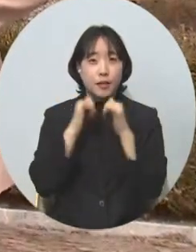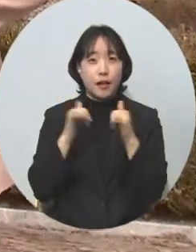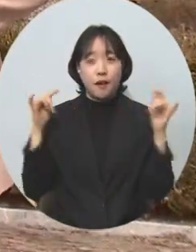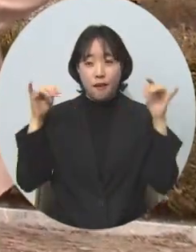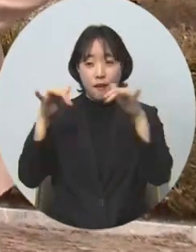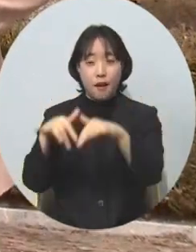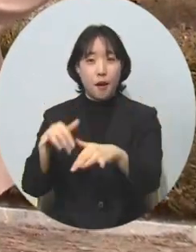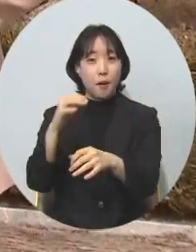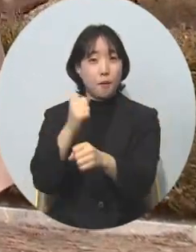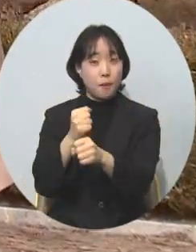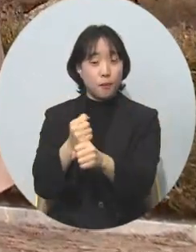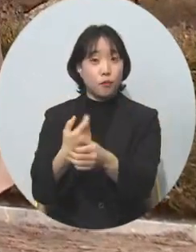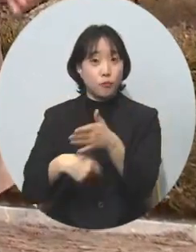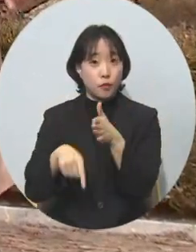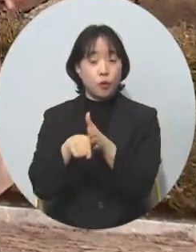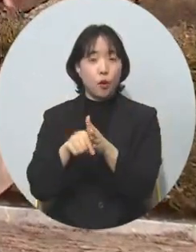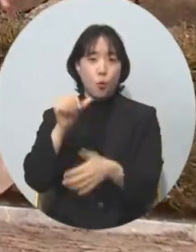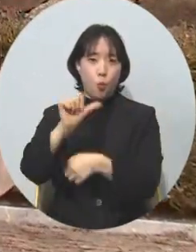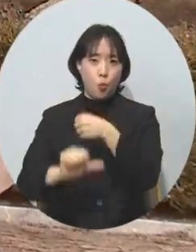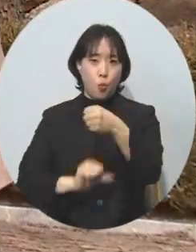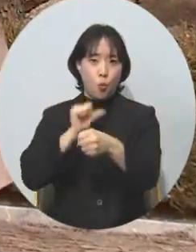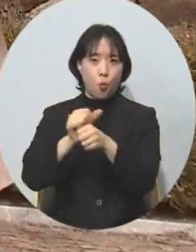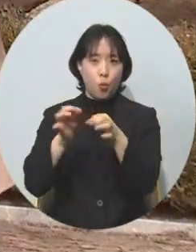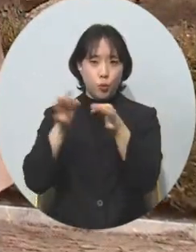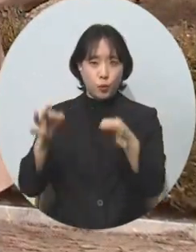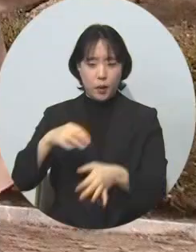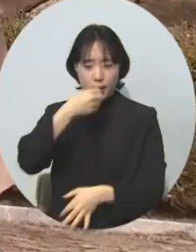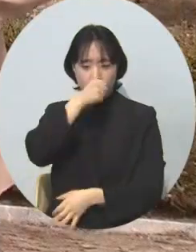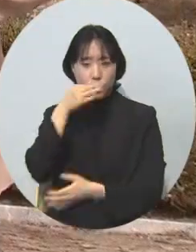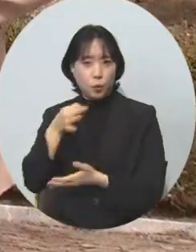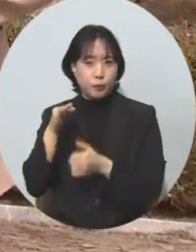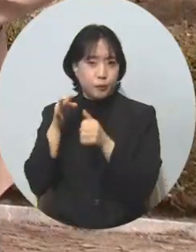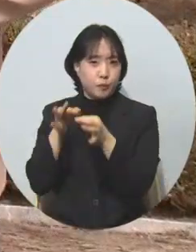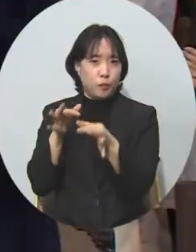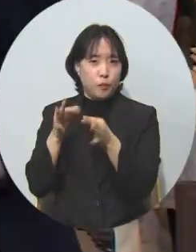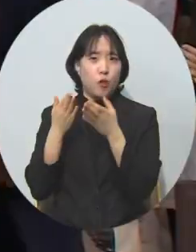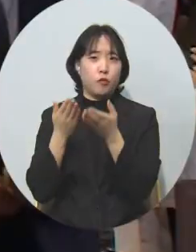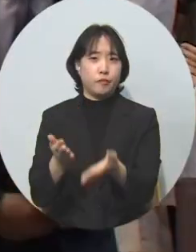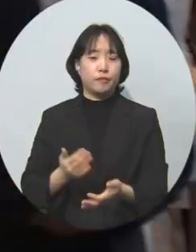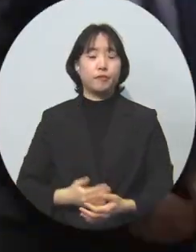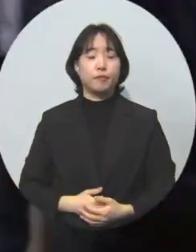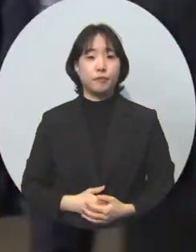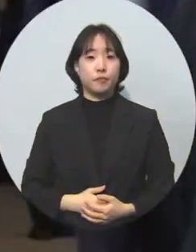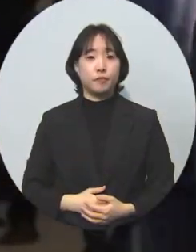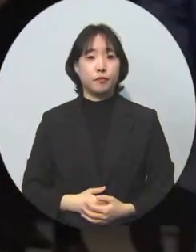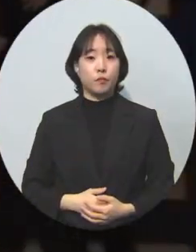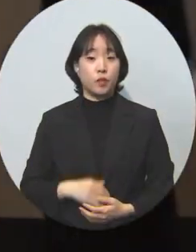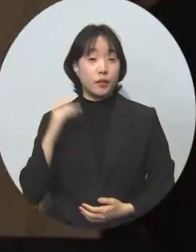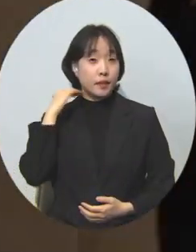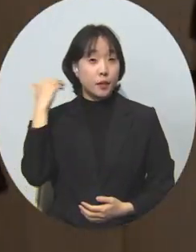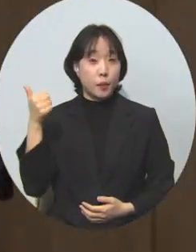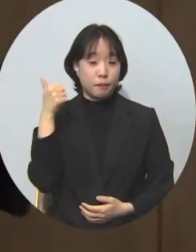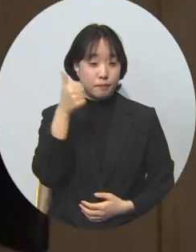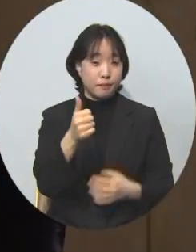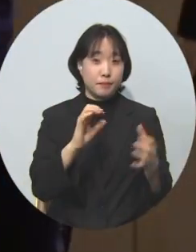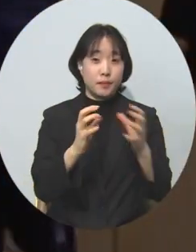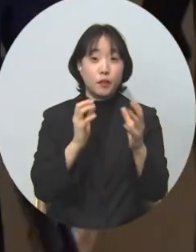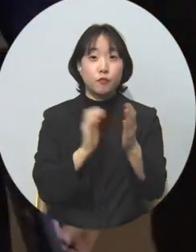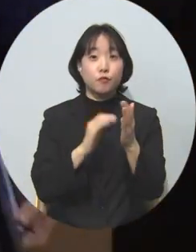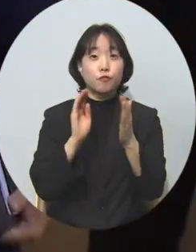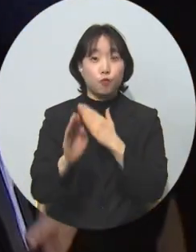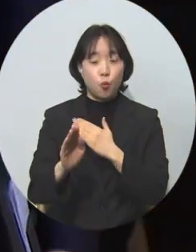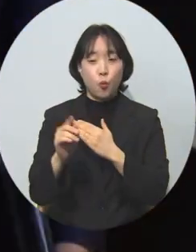활성화를 돕기 위해 향후 5년간 예산을 집중 투입하기로 했습니다 민생 토론의 직후 팔공산 국립공원 승격